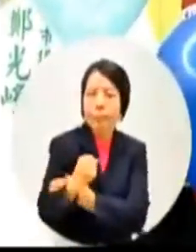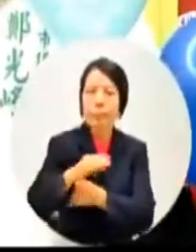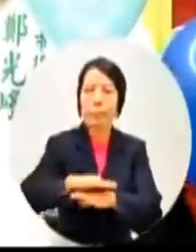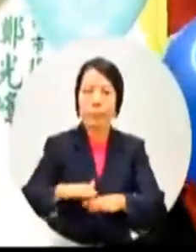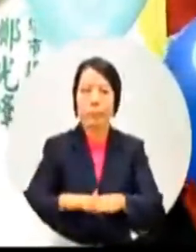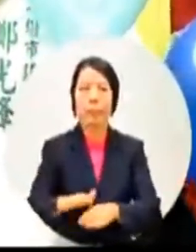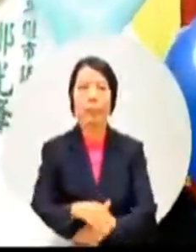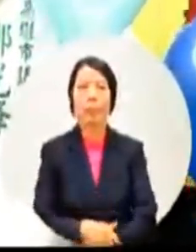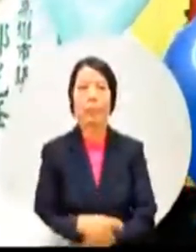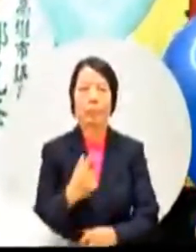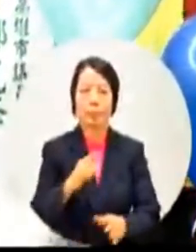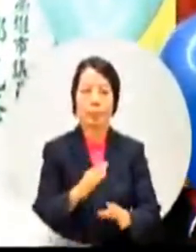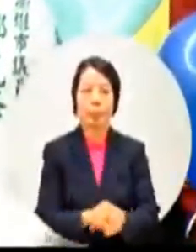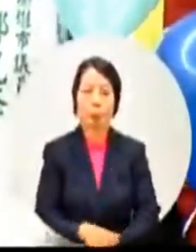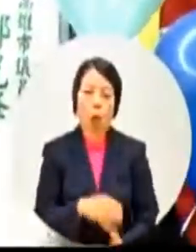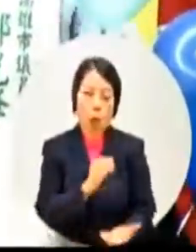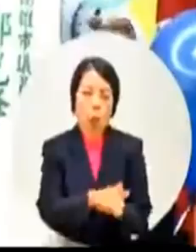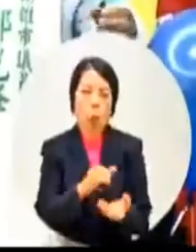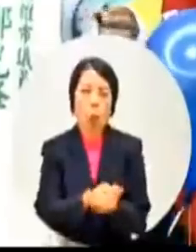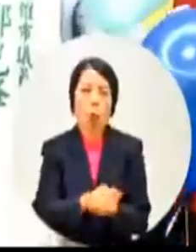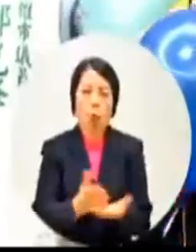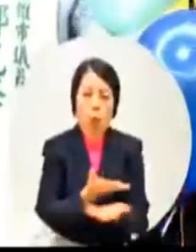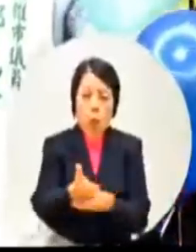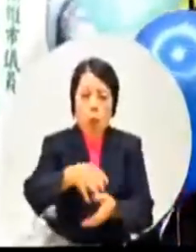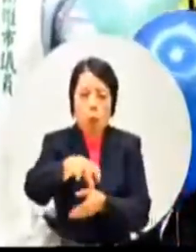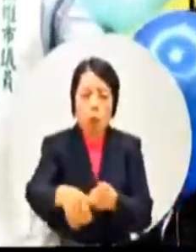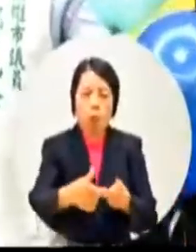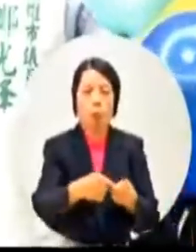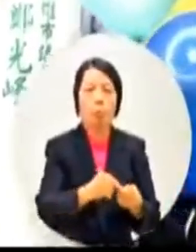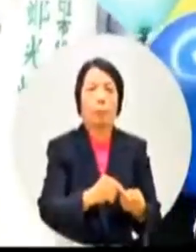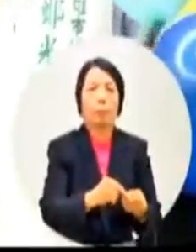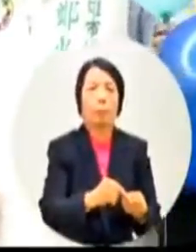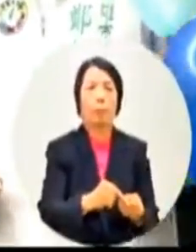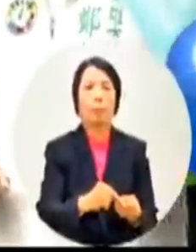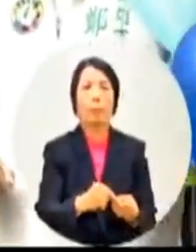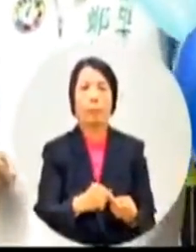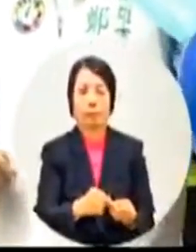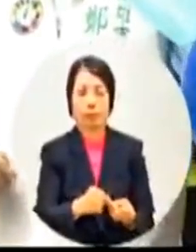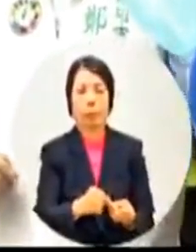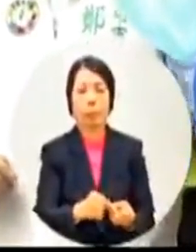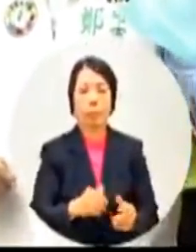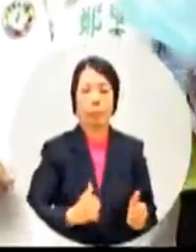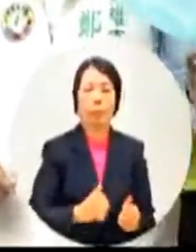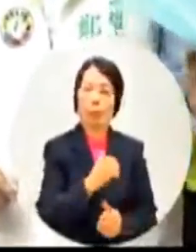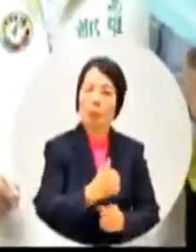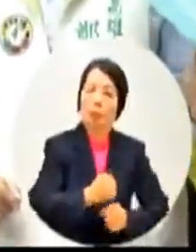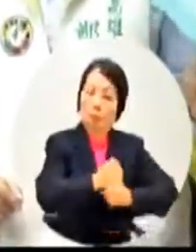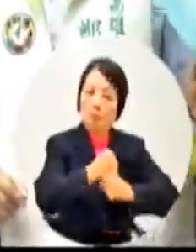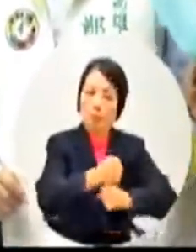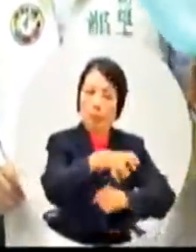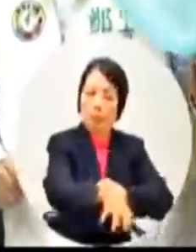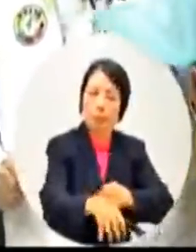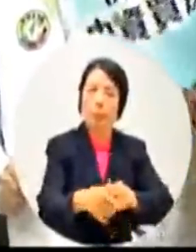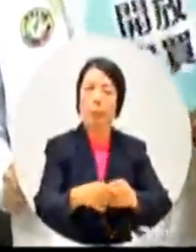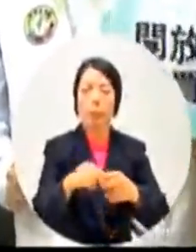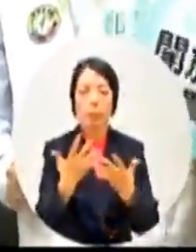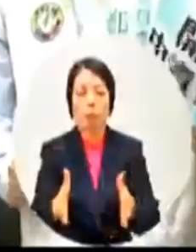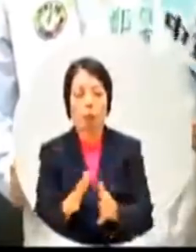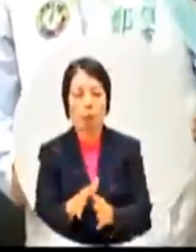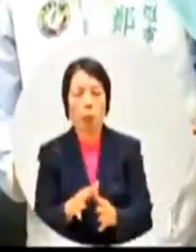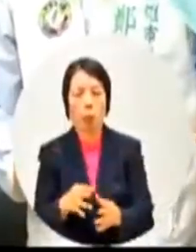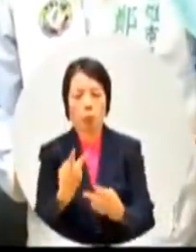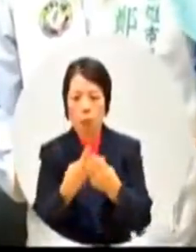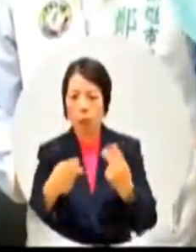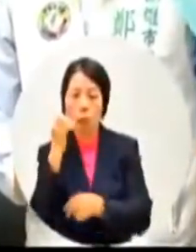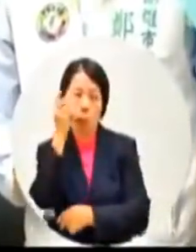尼，我今天就不问你，我先帮你解套，因为有很多法规、很多客观因素是你绝对没有办法达成的。迪士尼的